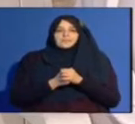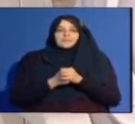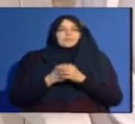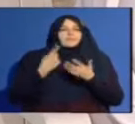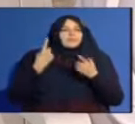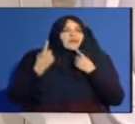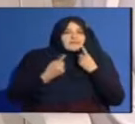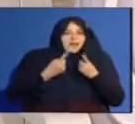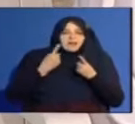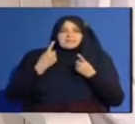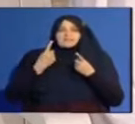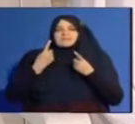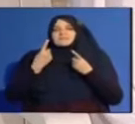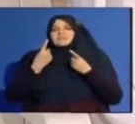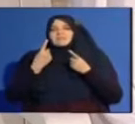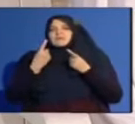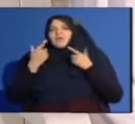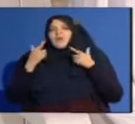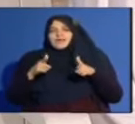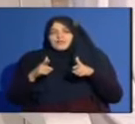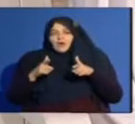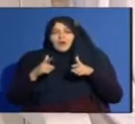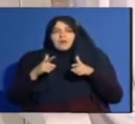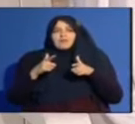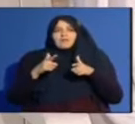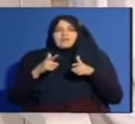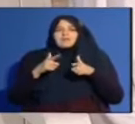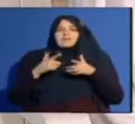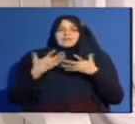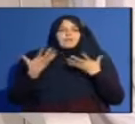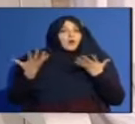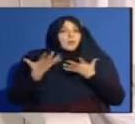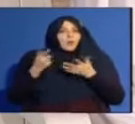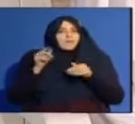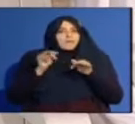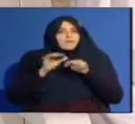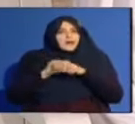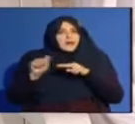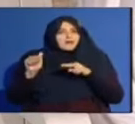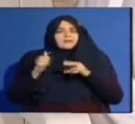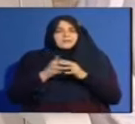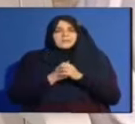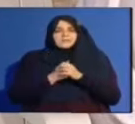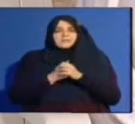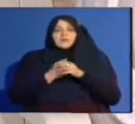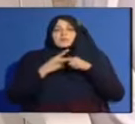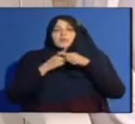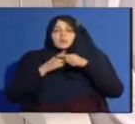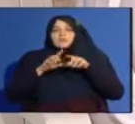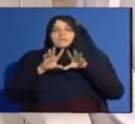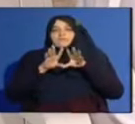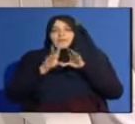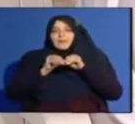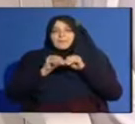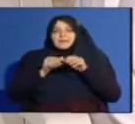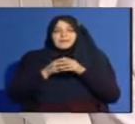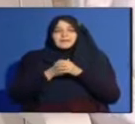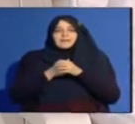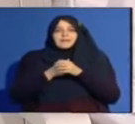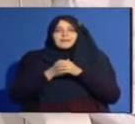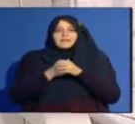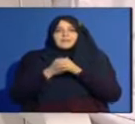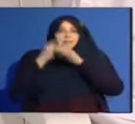والأعياد وغيرها من المناسبات؟ ثم أن هذه الأسرة تختلف مع تلك